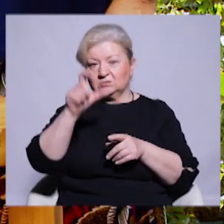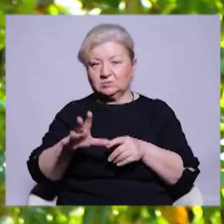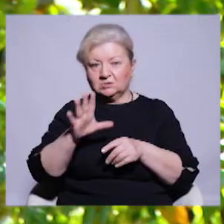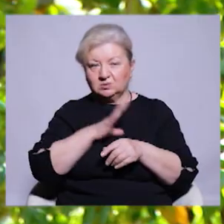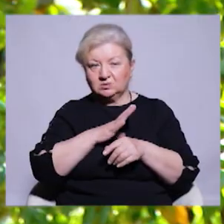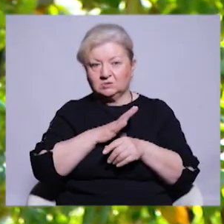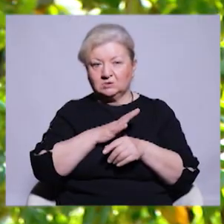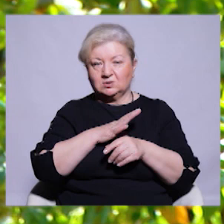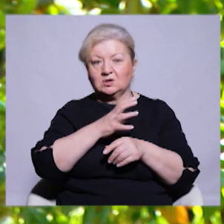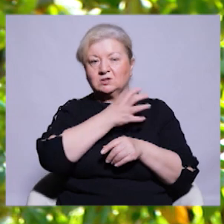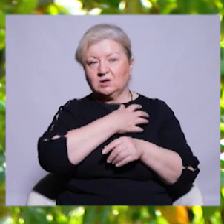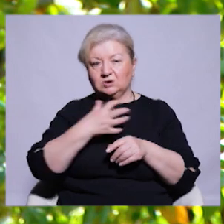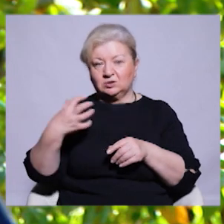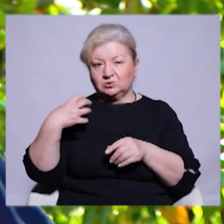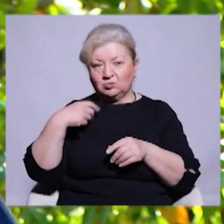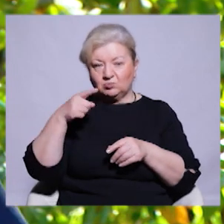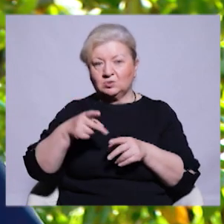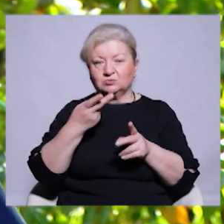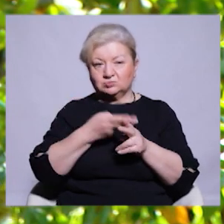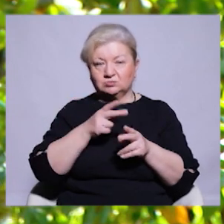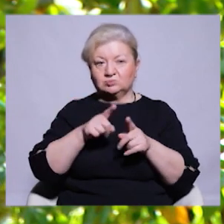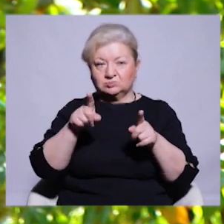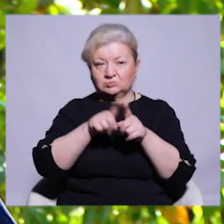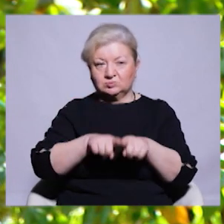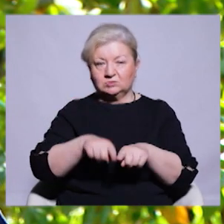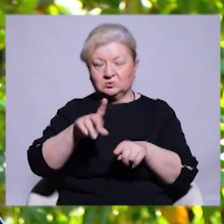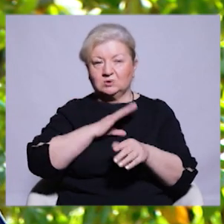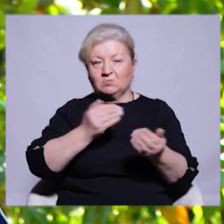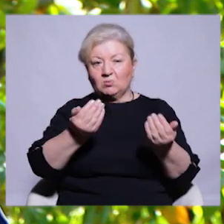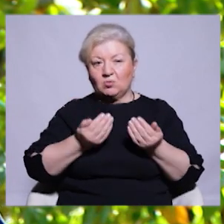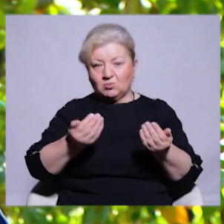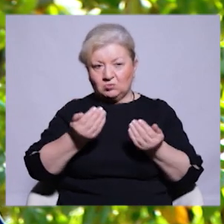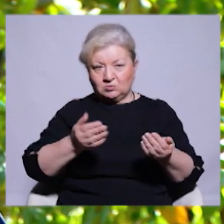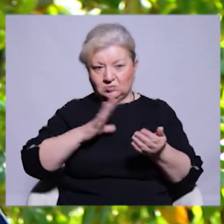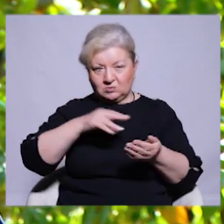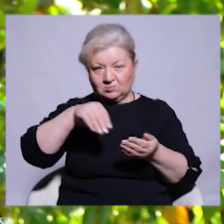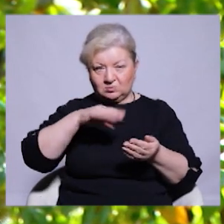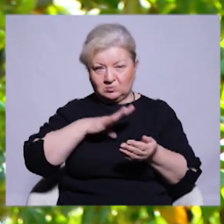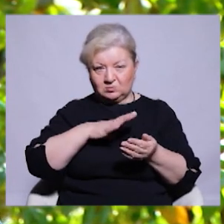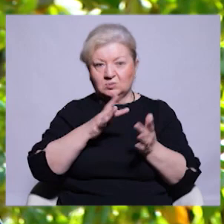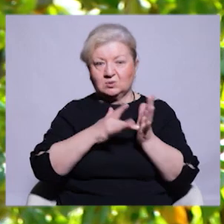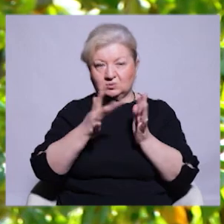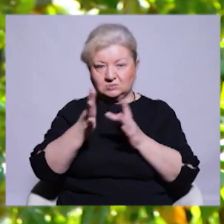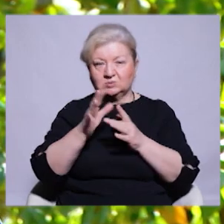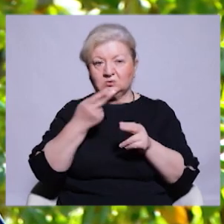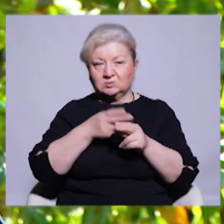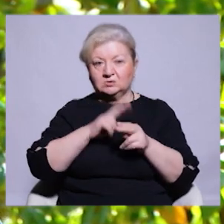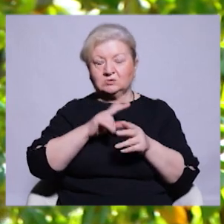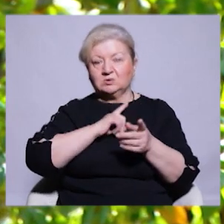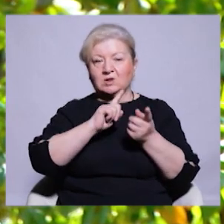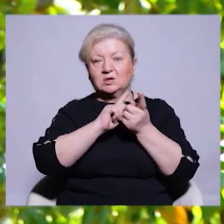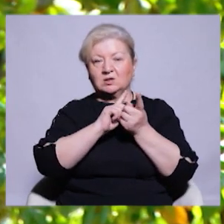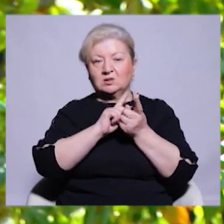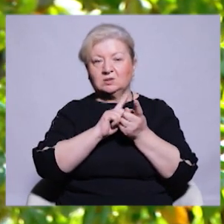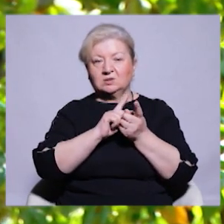ქალბატონი დედოფალი. სწორედ მისთვის იგი მოინათლა ქრისტიანად და სწორედ მისთვის პირველად